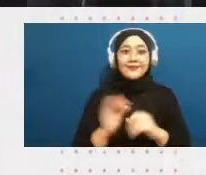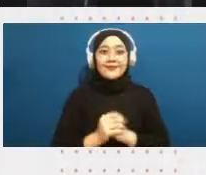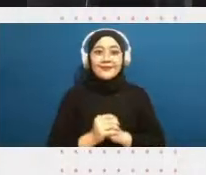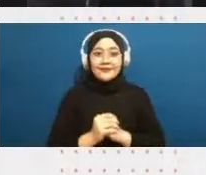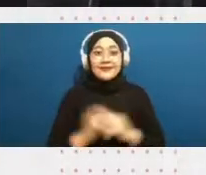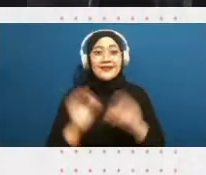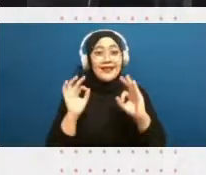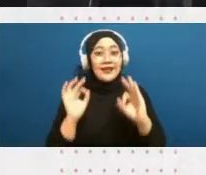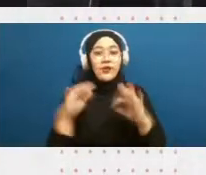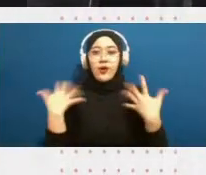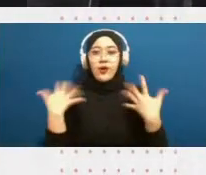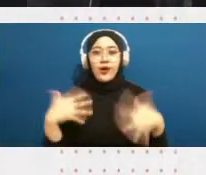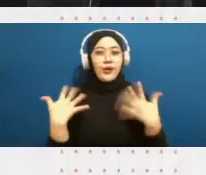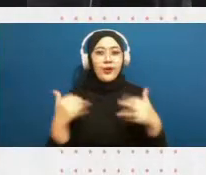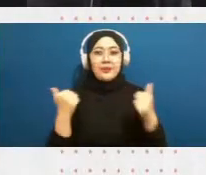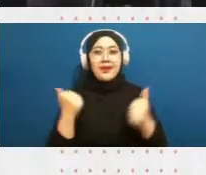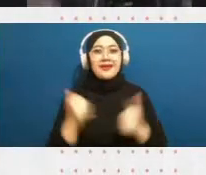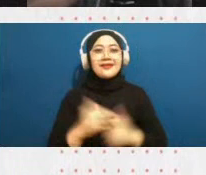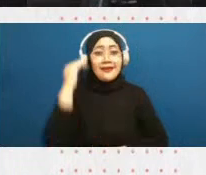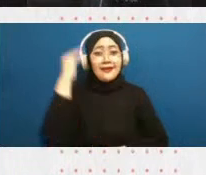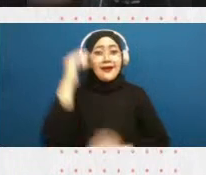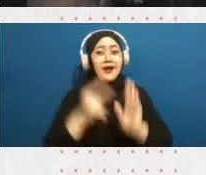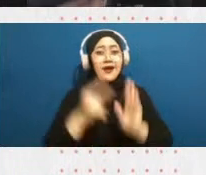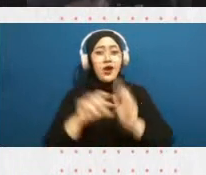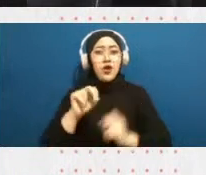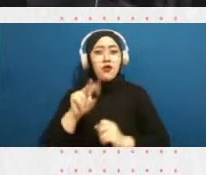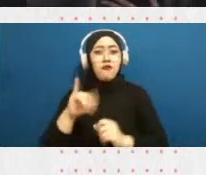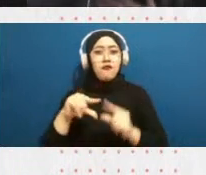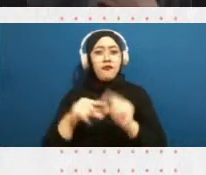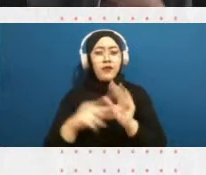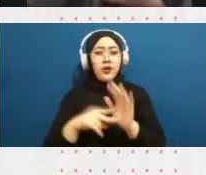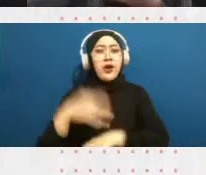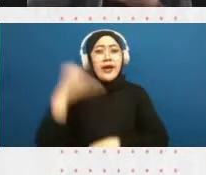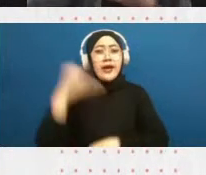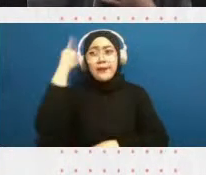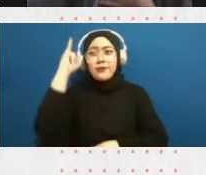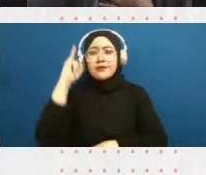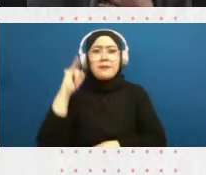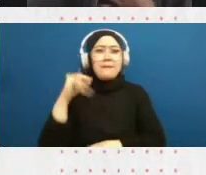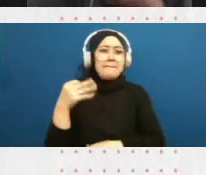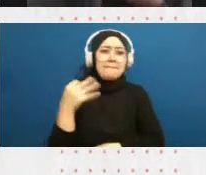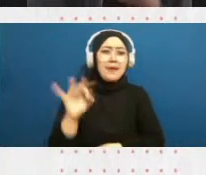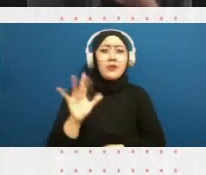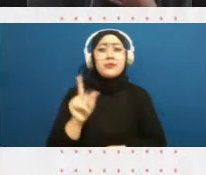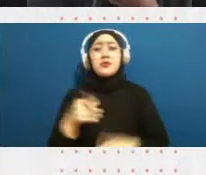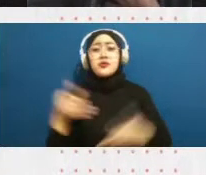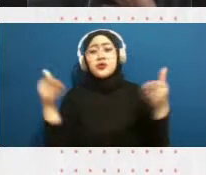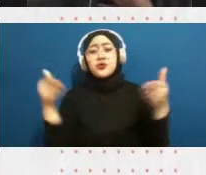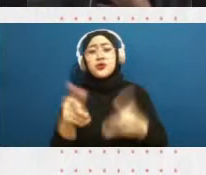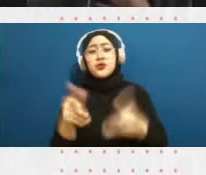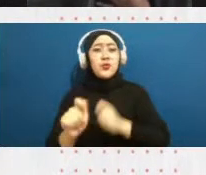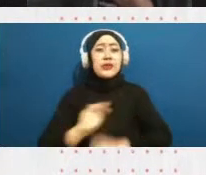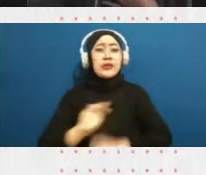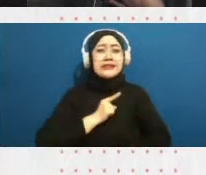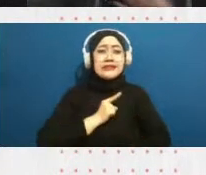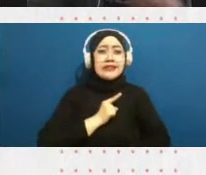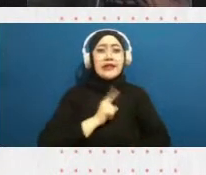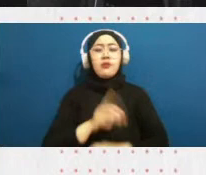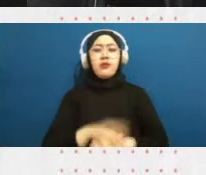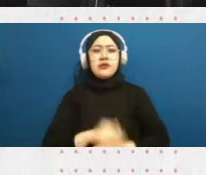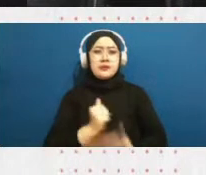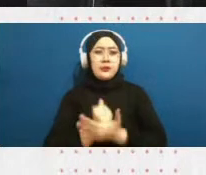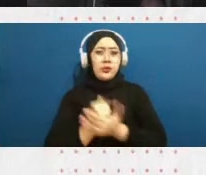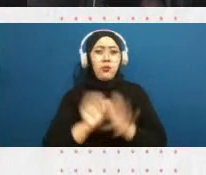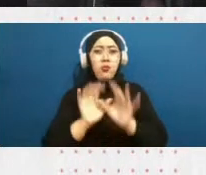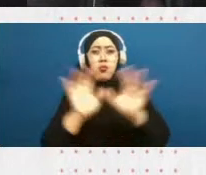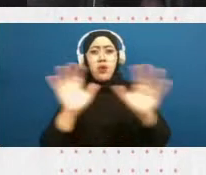Oke, luar biasa sekali Kak Novian, sangat baru sekali ilmunya untuk aku nih, terutama nih ya, karena tadi kayak, wah ternyata banyak banget yang diawasi